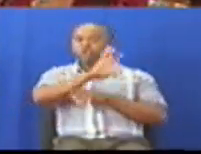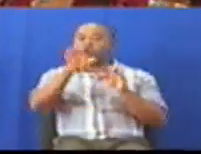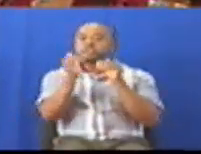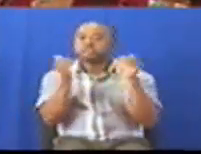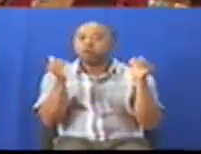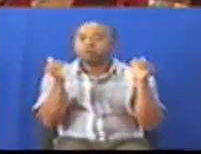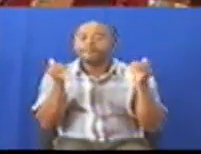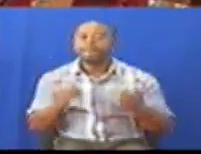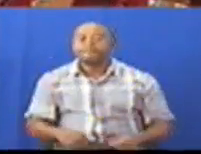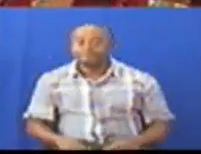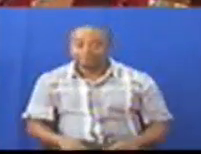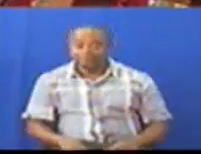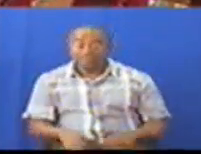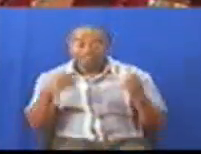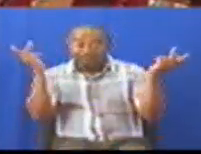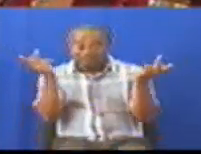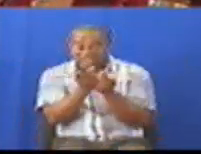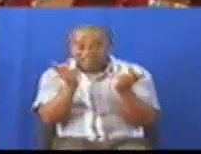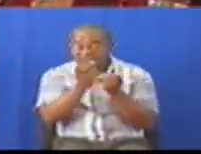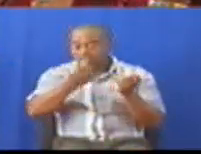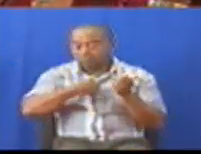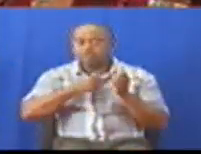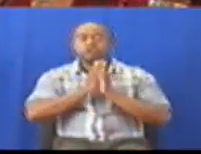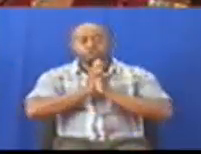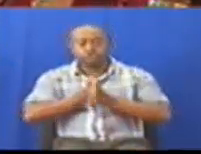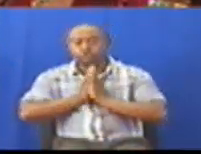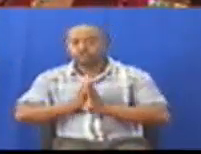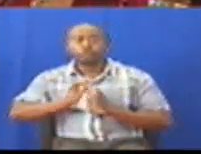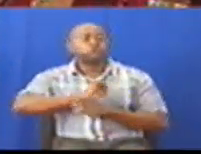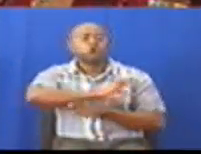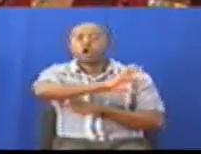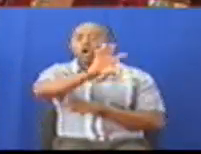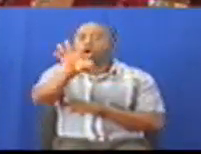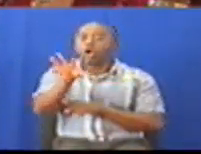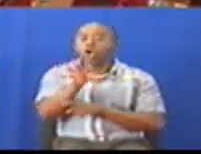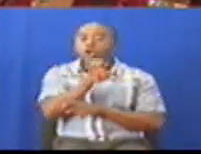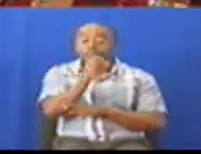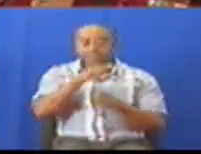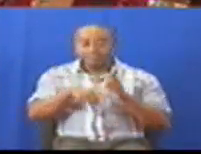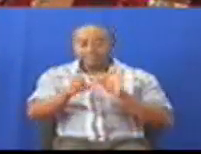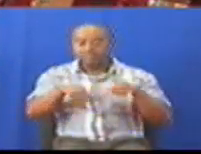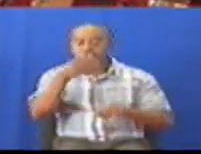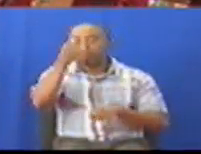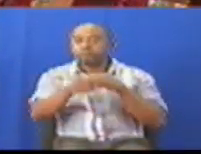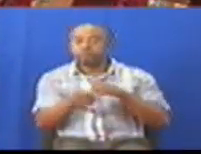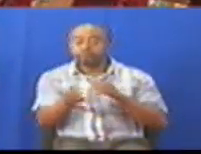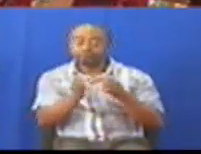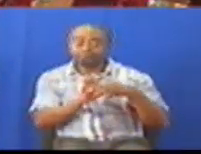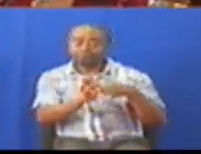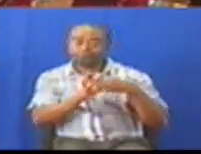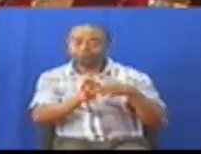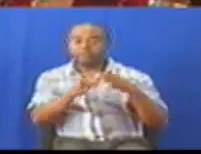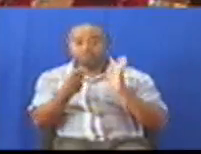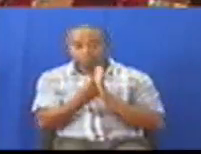Ningependa vile vile kuwashukuru wabunge wote kwa miaka hii, na hii ni bunge la mwisho, kushirikiana kwa pamoja na kila